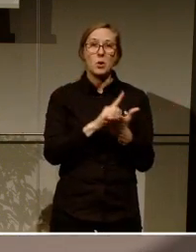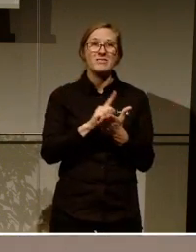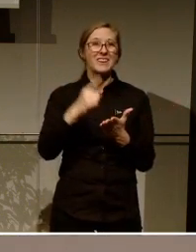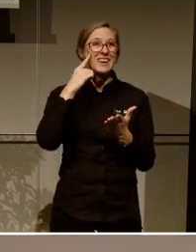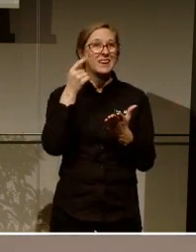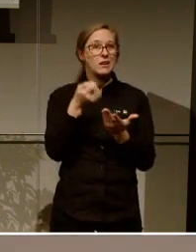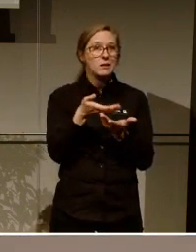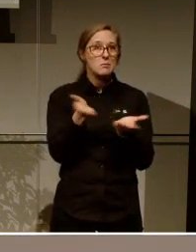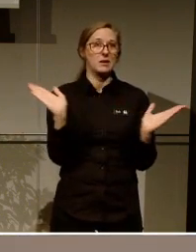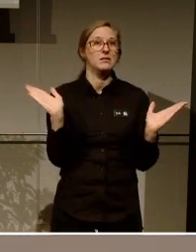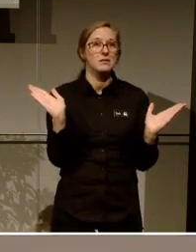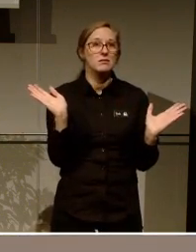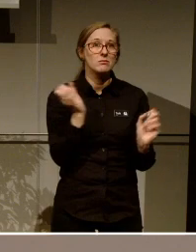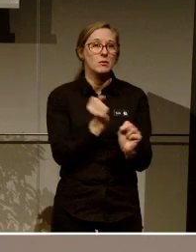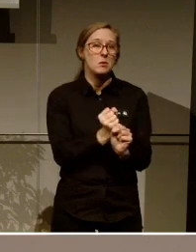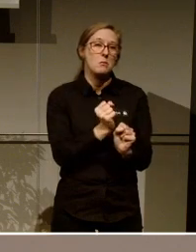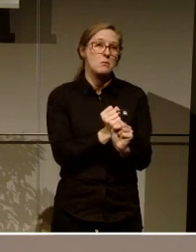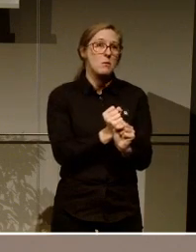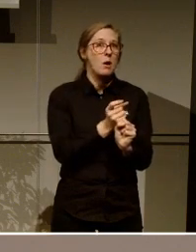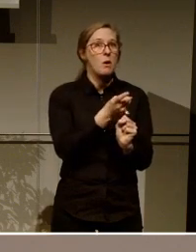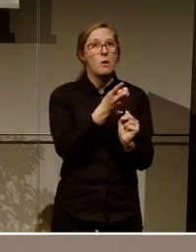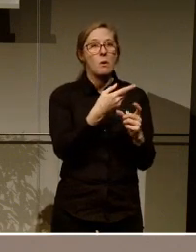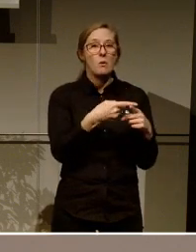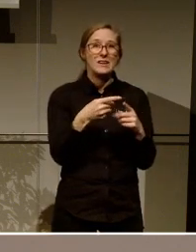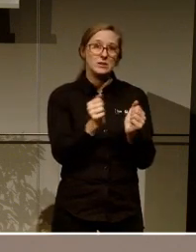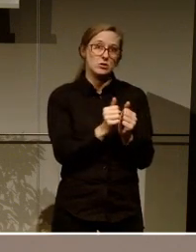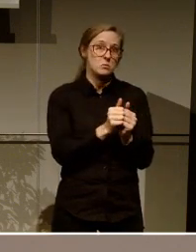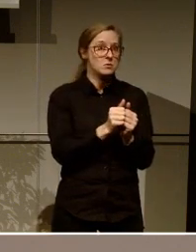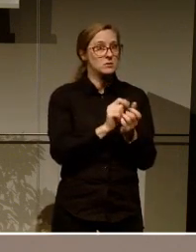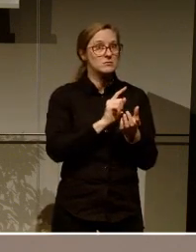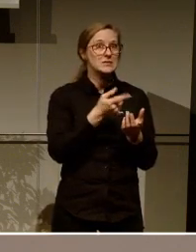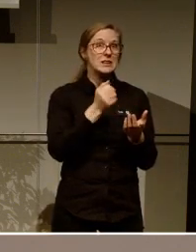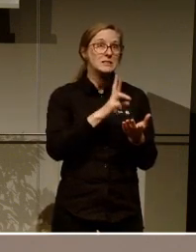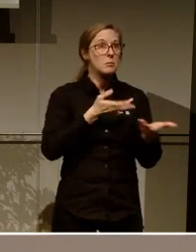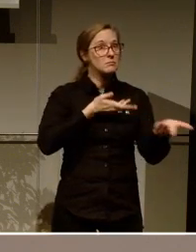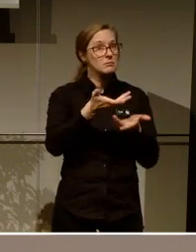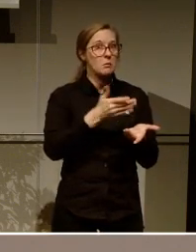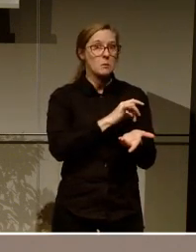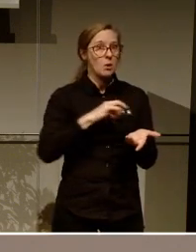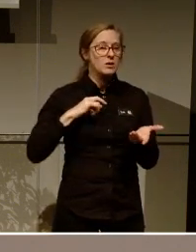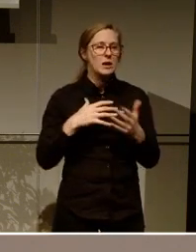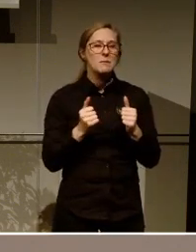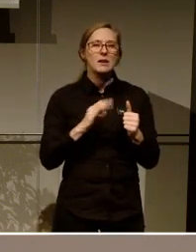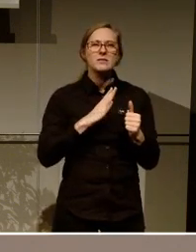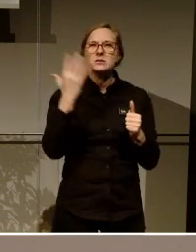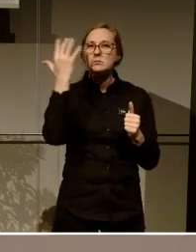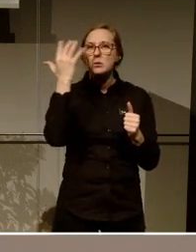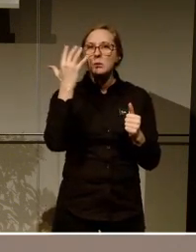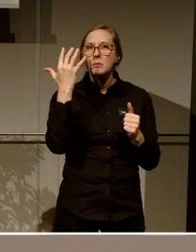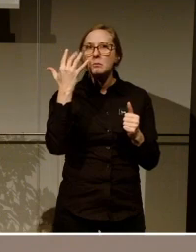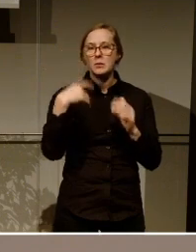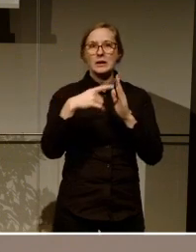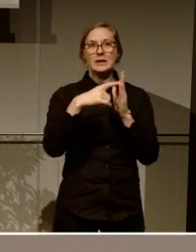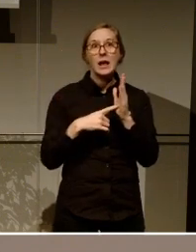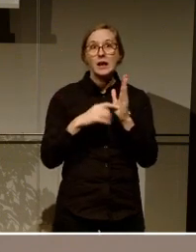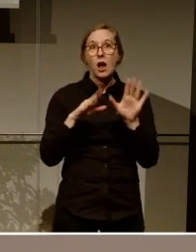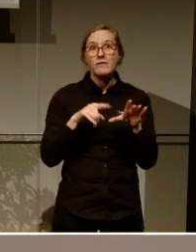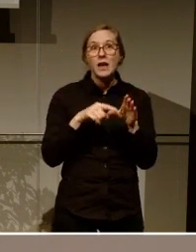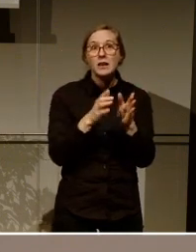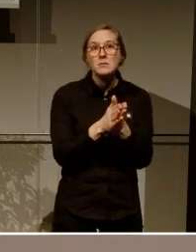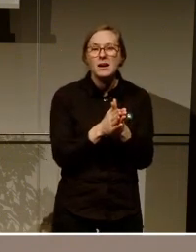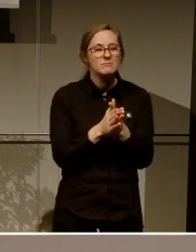jobbar mycket med andra saker, bland annat med oss. Men det finns ju ett dilemma där. Och det är liksom inte riktigt så att regelverken har hängt med